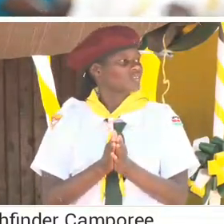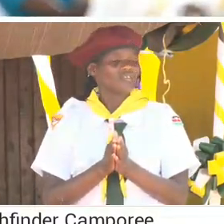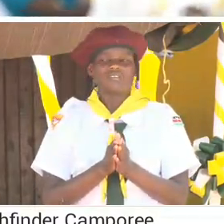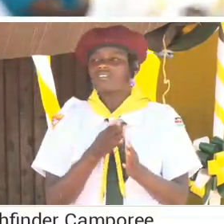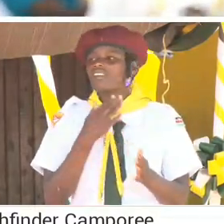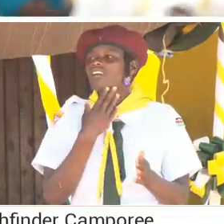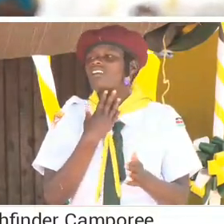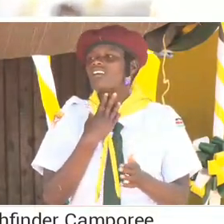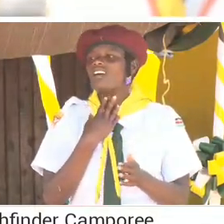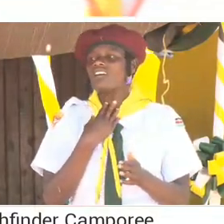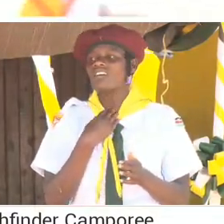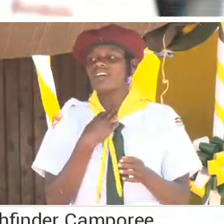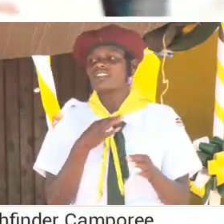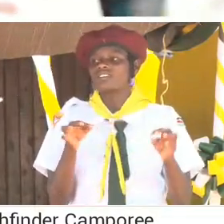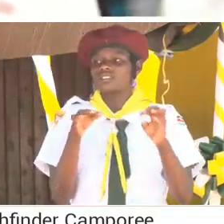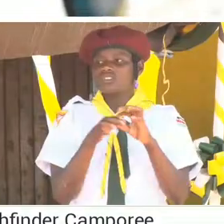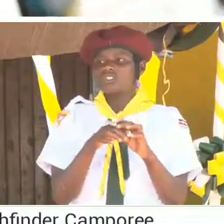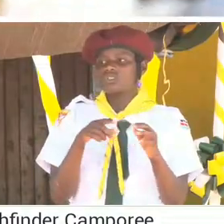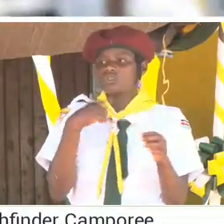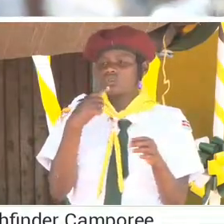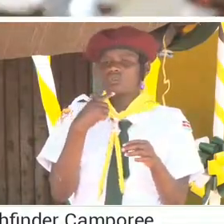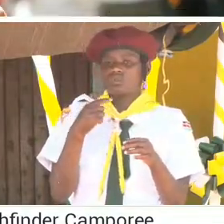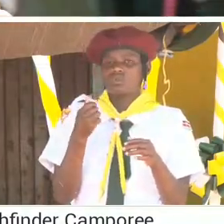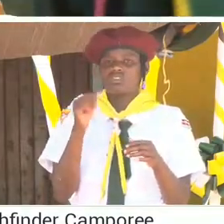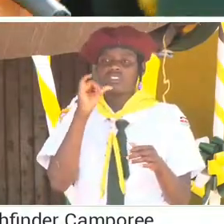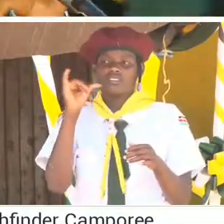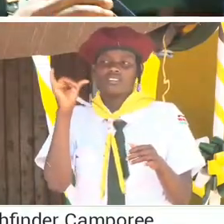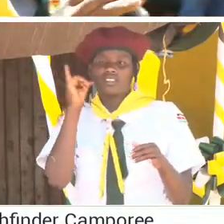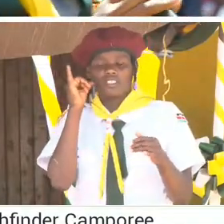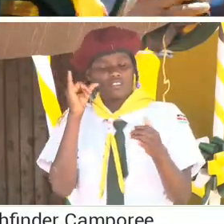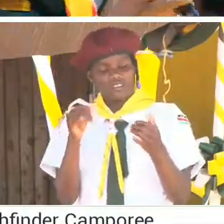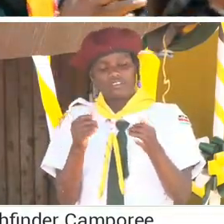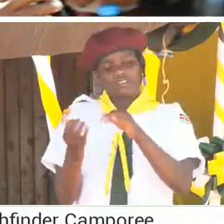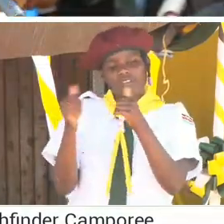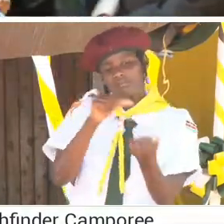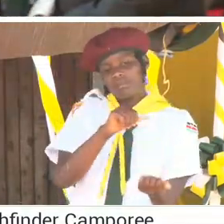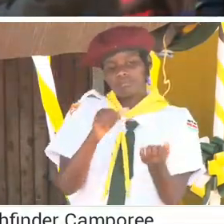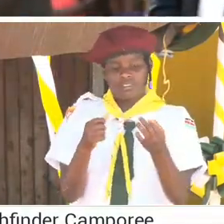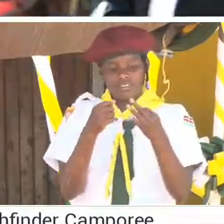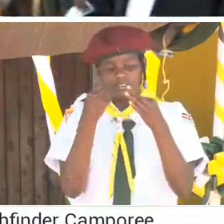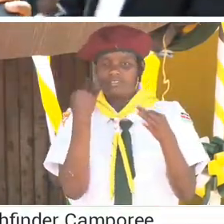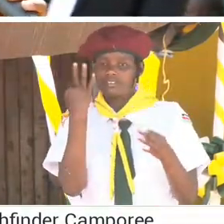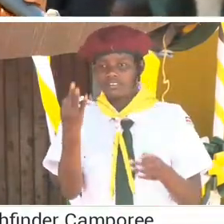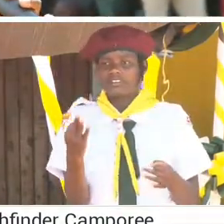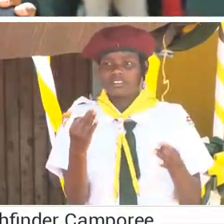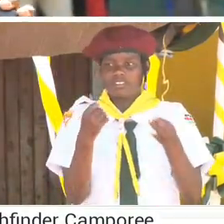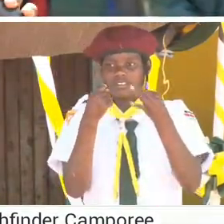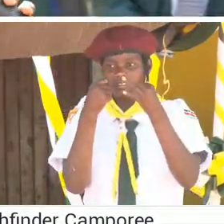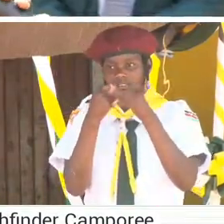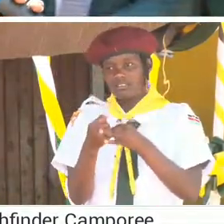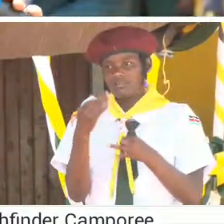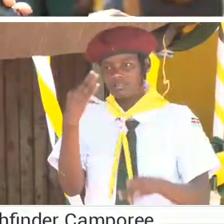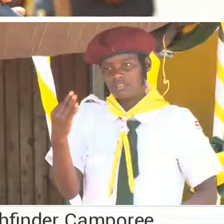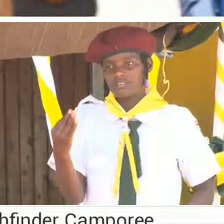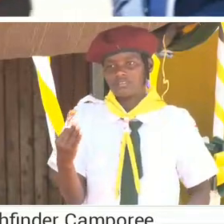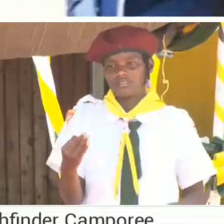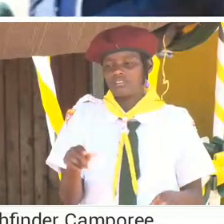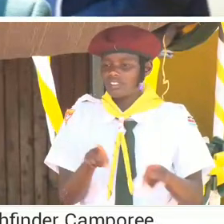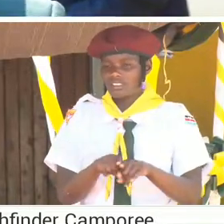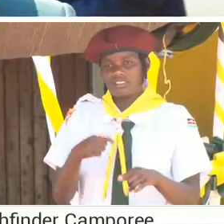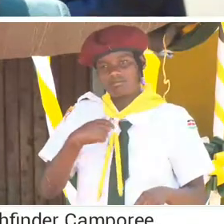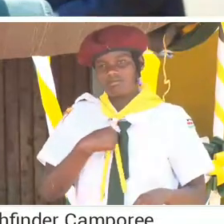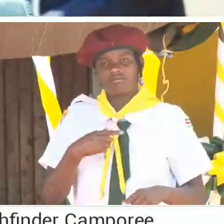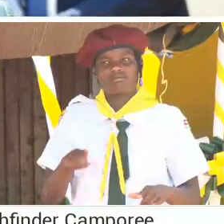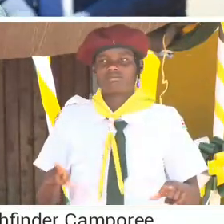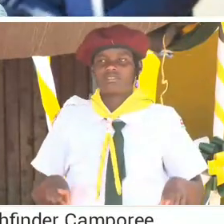na wale 373 ambao walikabidhi maisha yao kwa Yesu jana. Na leo unasema ah, mimi na mimi ninatoa maisha yangu kwa